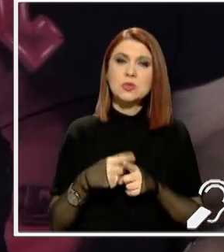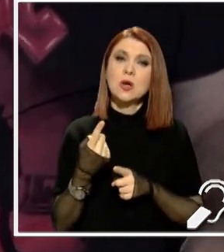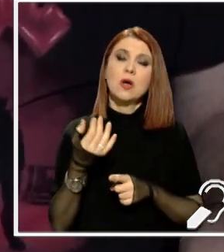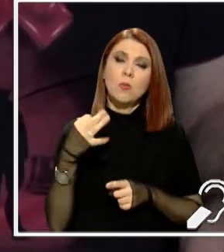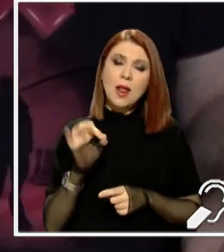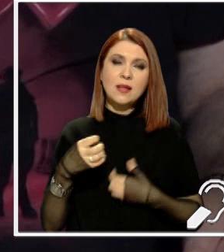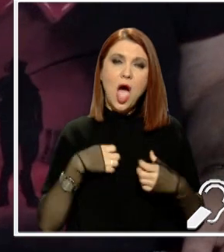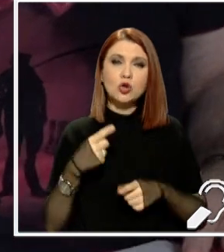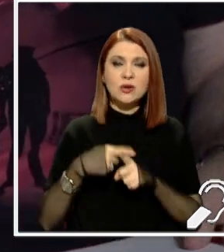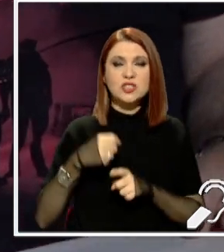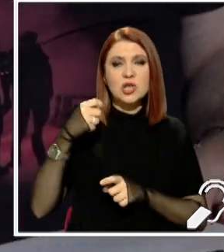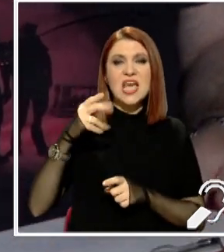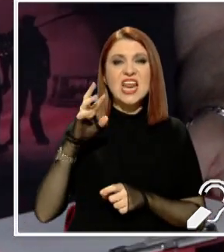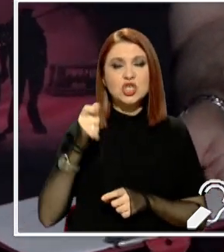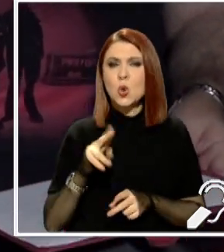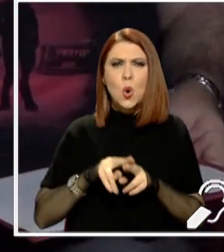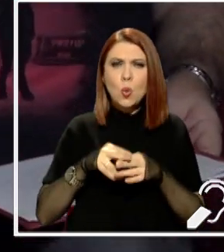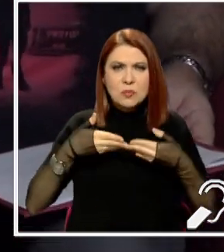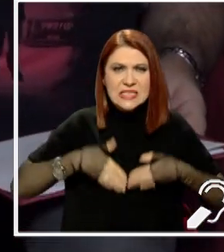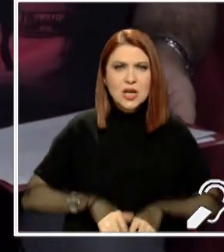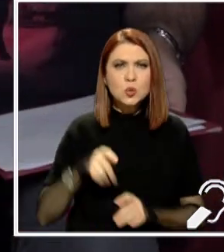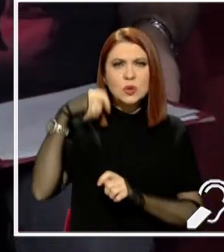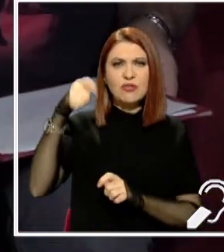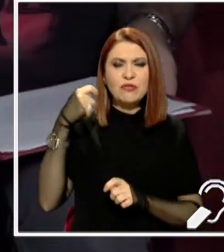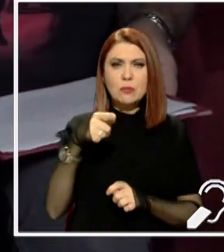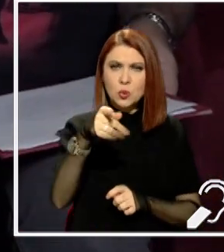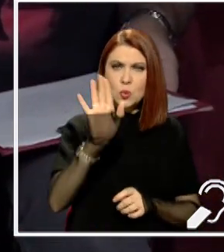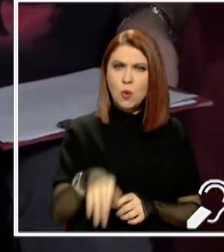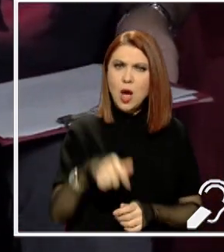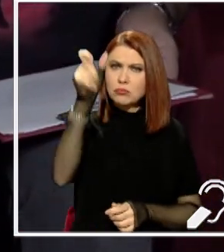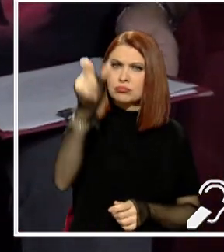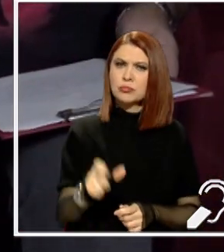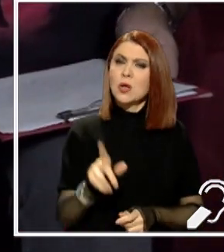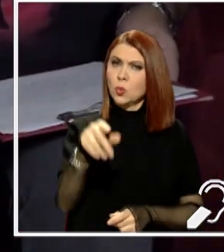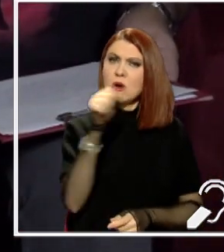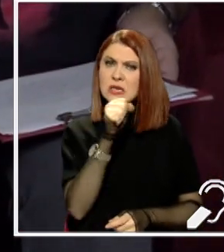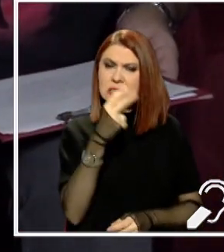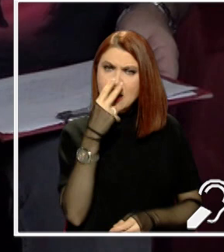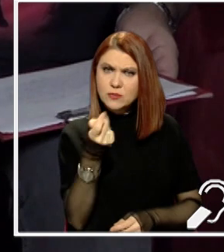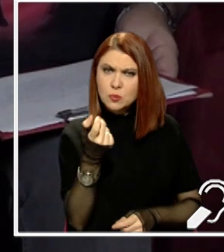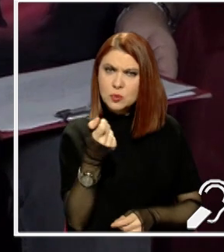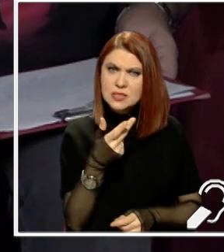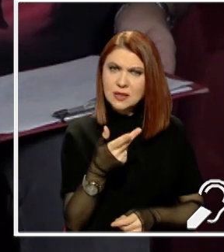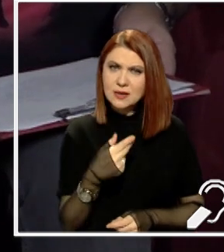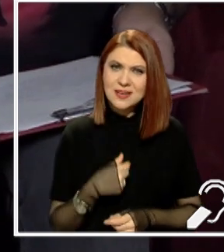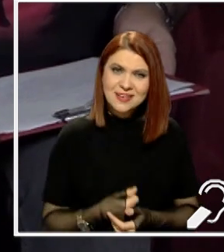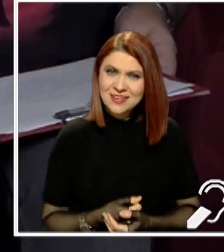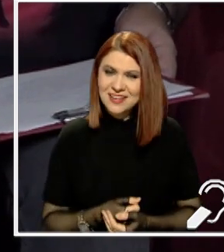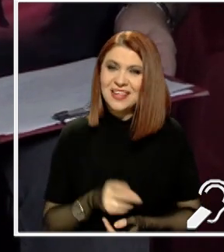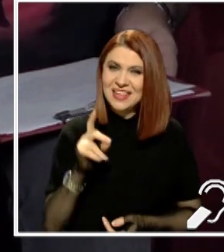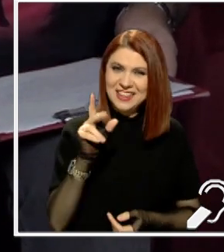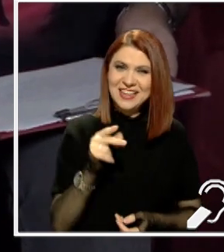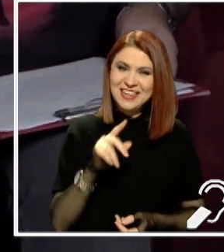și regizor. Cum s-a născut filmul acesta? Tu ai un rol în care și când ți-am văzut un pic din el, mărturisesc.